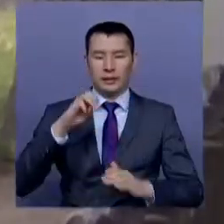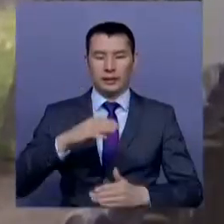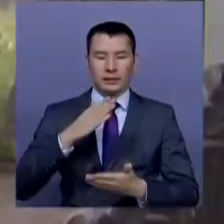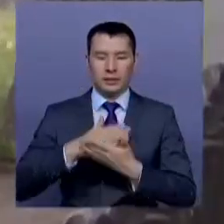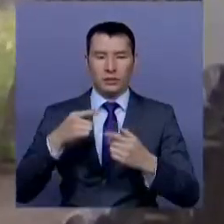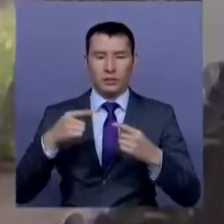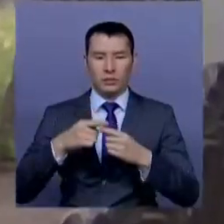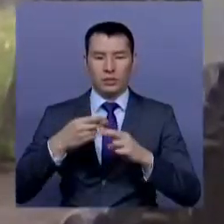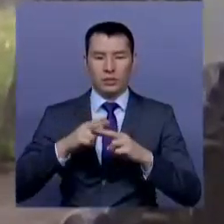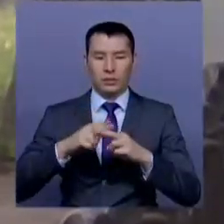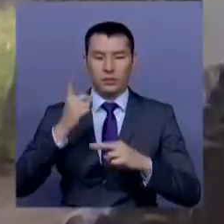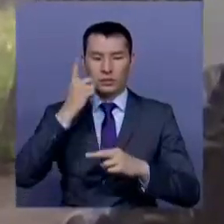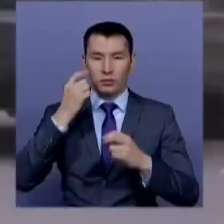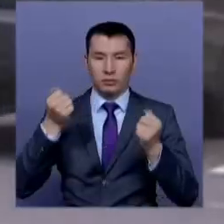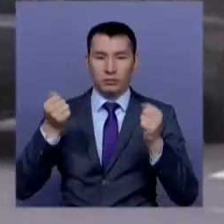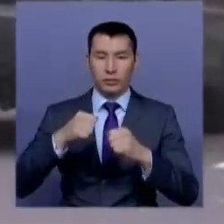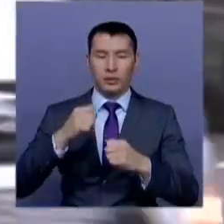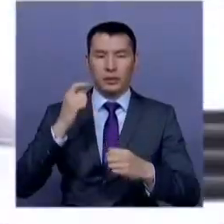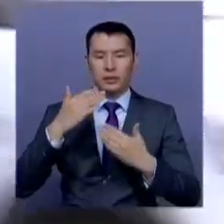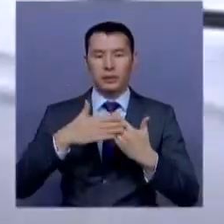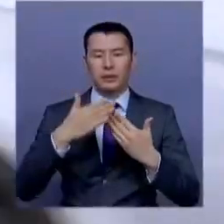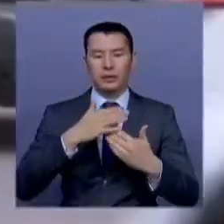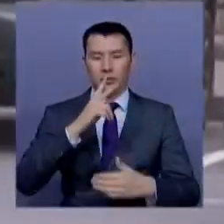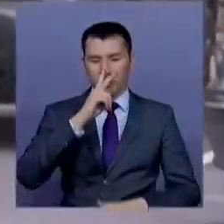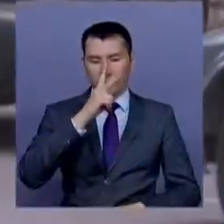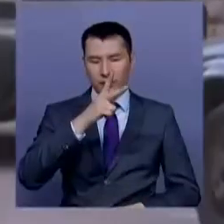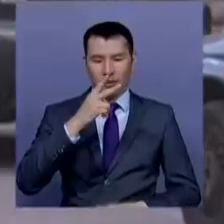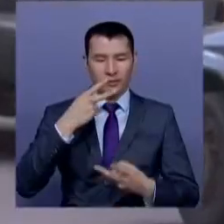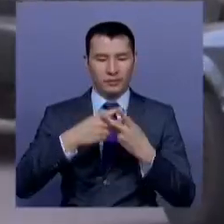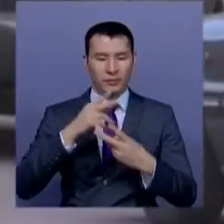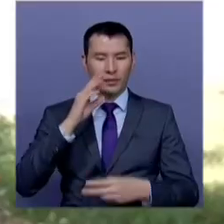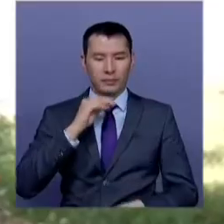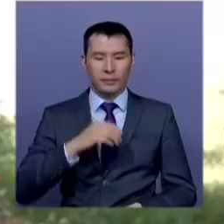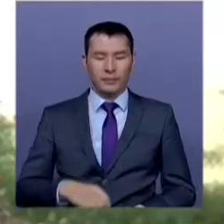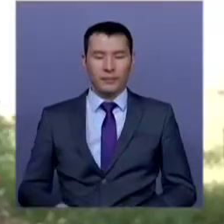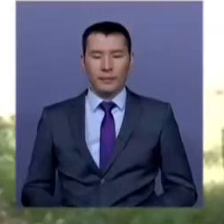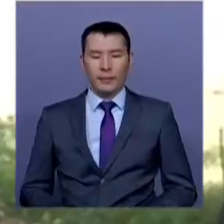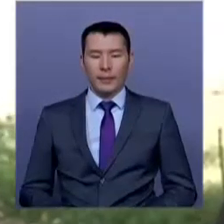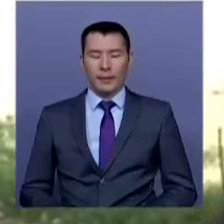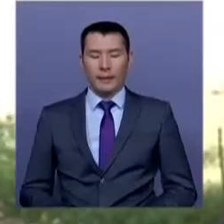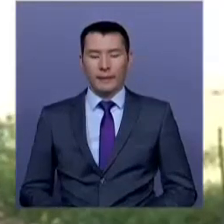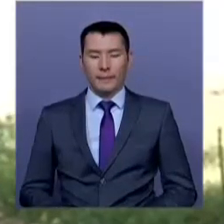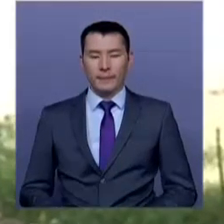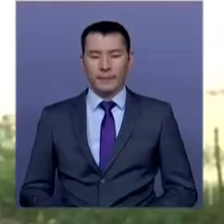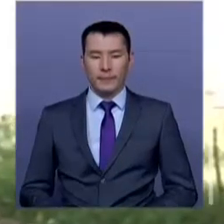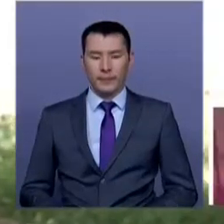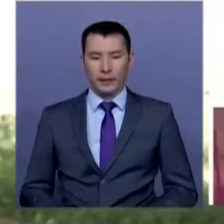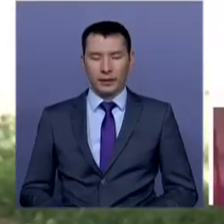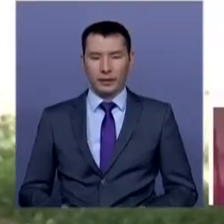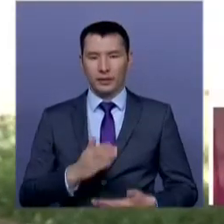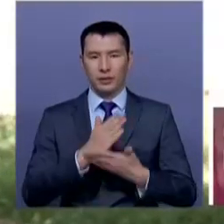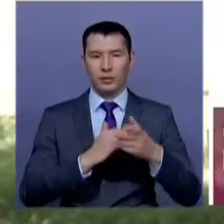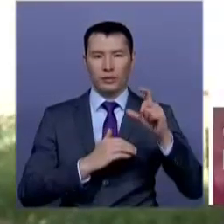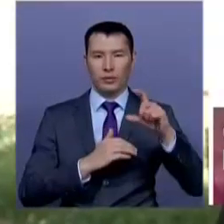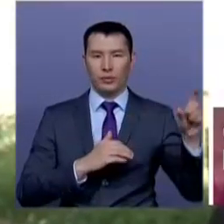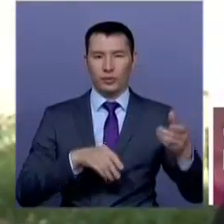кодекса. За скупку краденого предусмотрено наказание в виде 2 лет лишения свободы. Есть у нас прецеденты, когда люди, скупающие